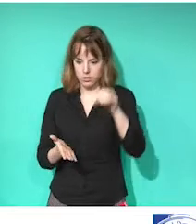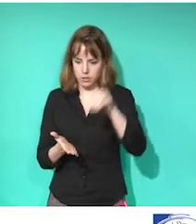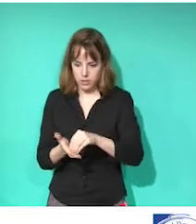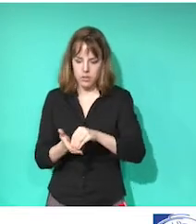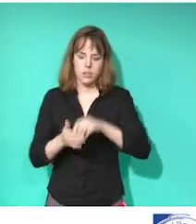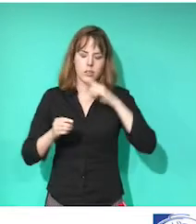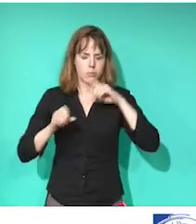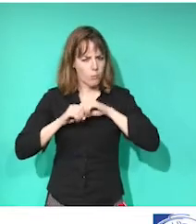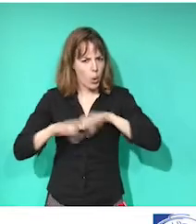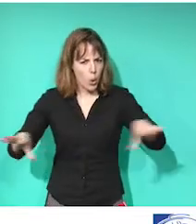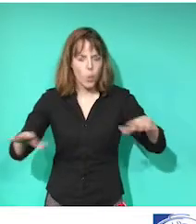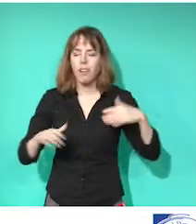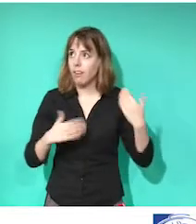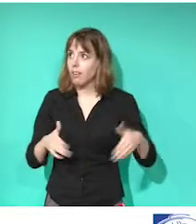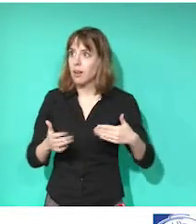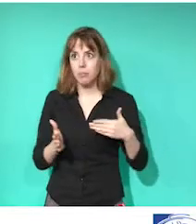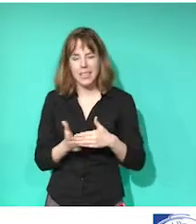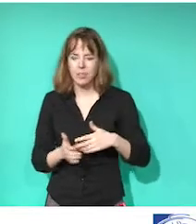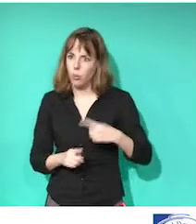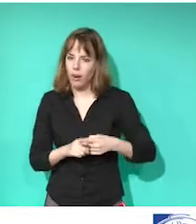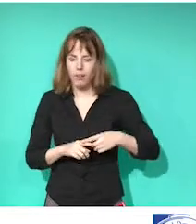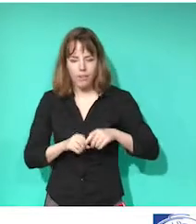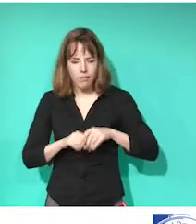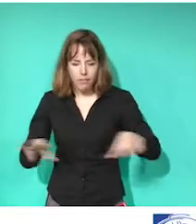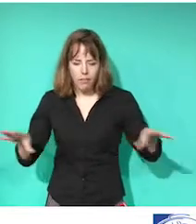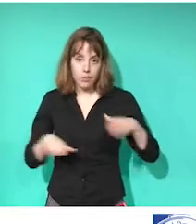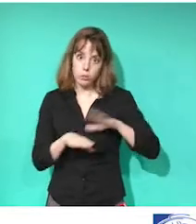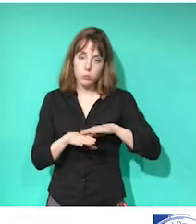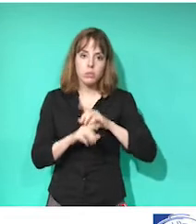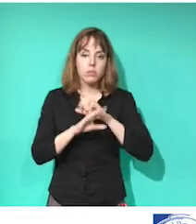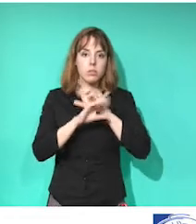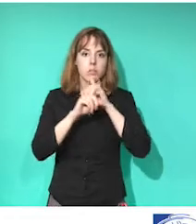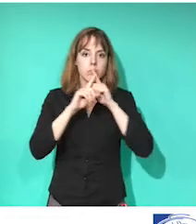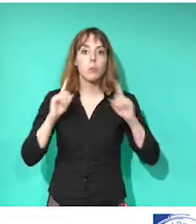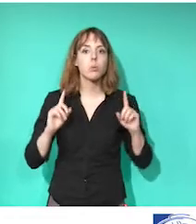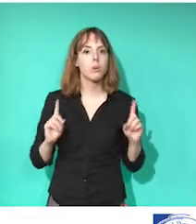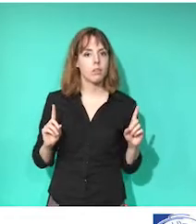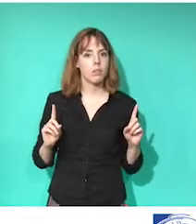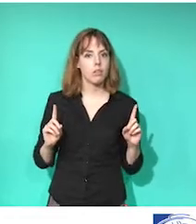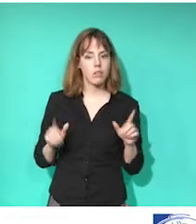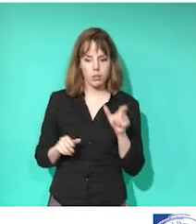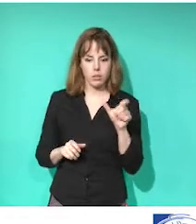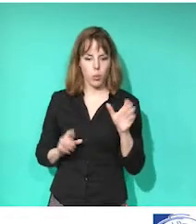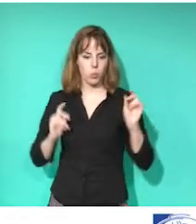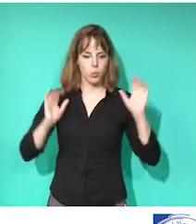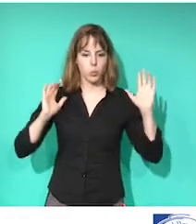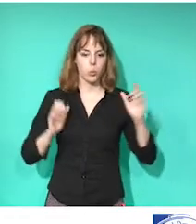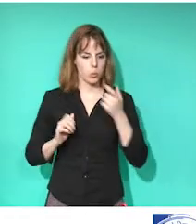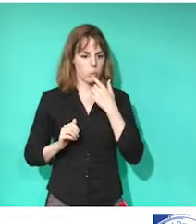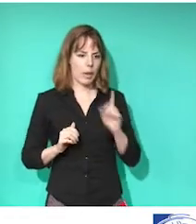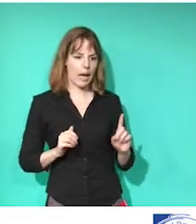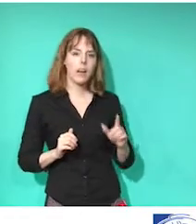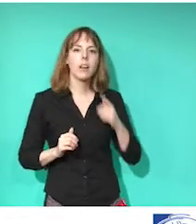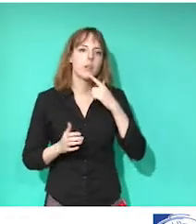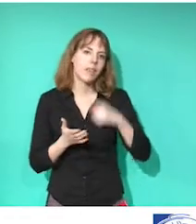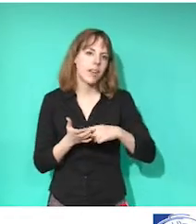prononcé des milliers de fois alors qu'il s'agit d'un mot tabou, d'un mot qui a mauvais genre. On lui préfère très souvent